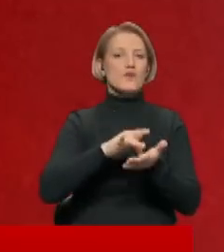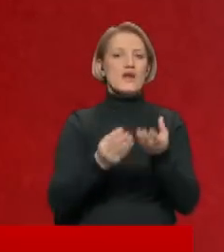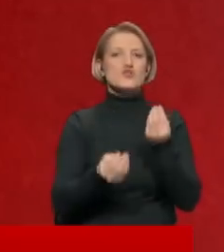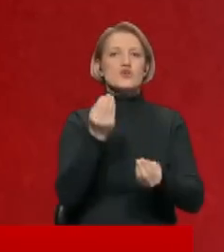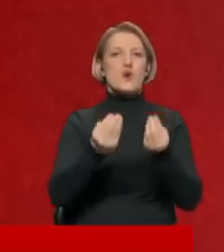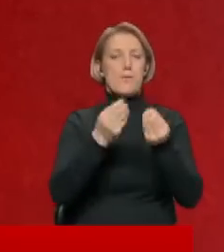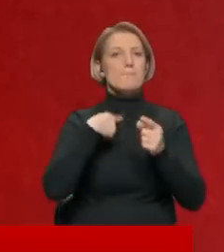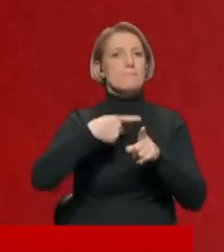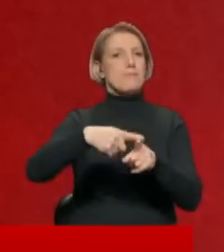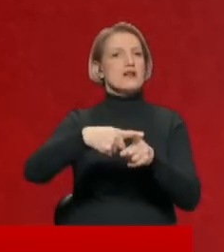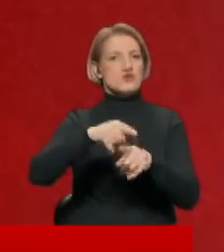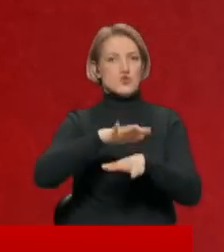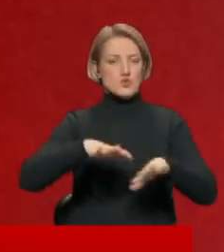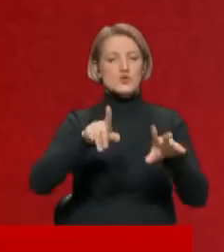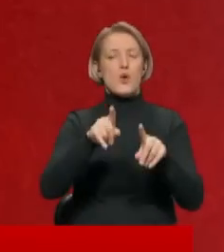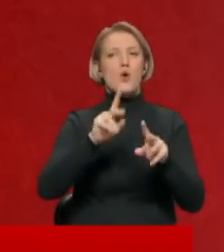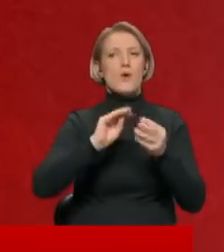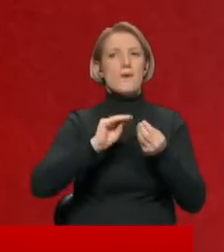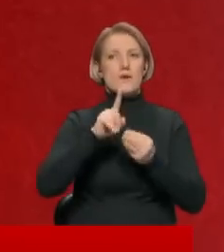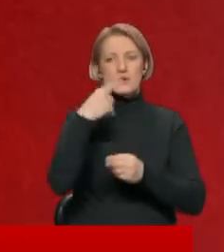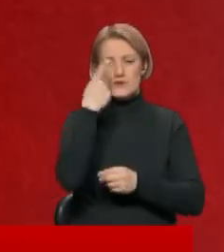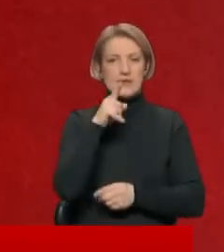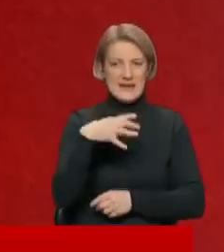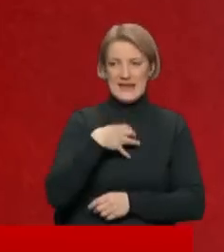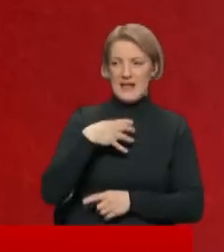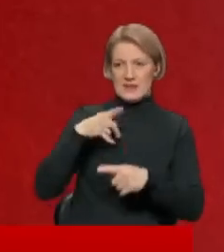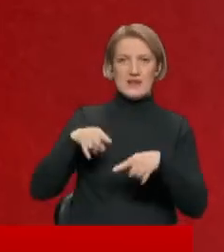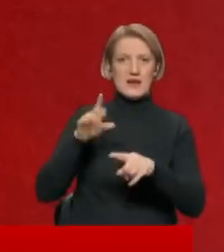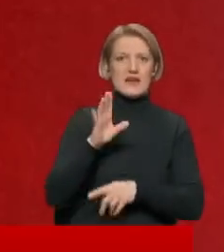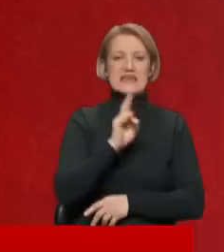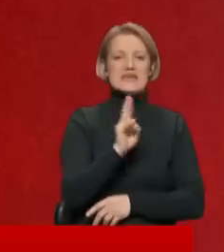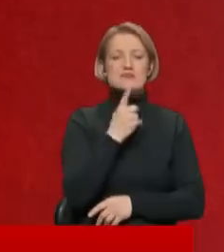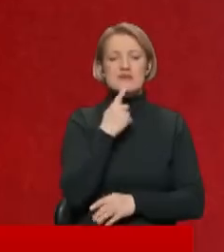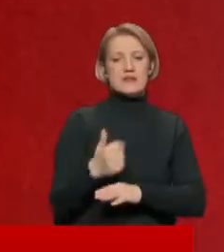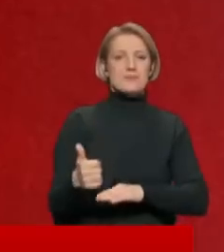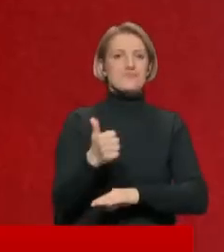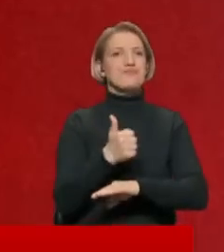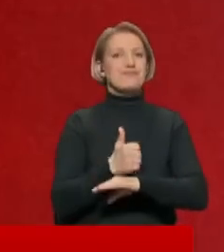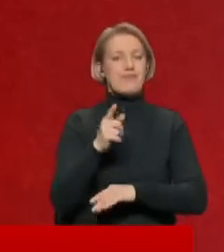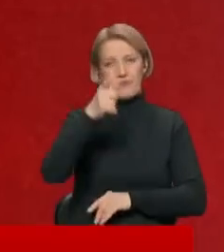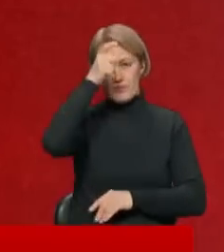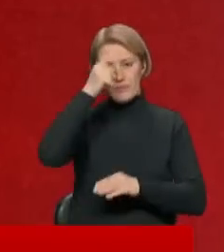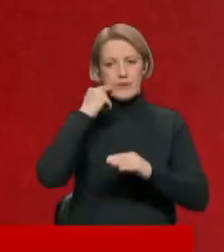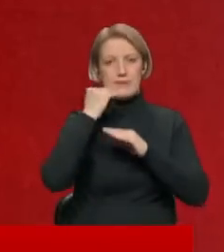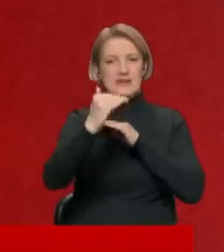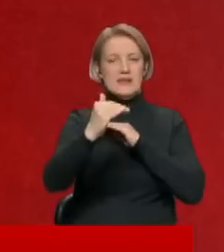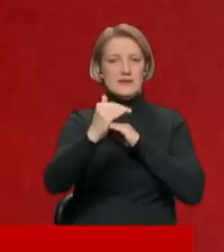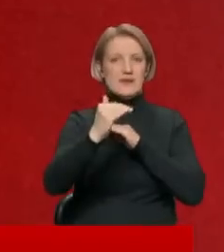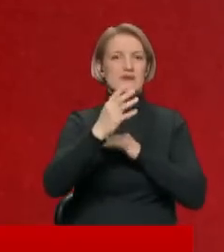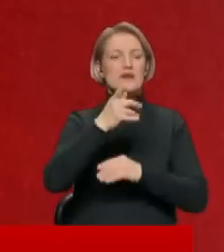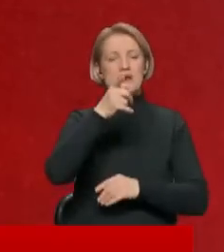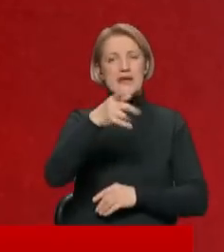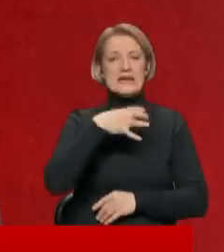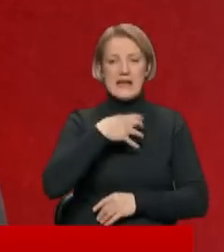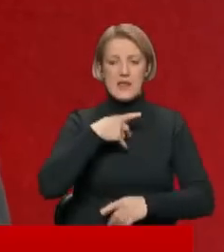paylaşıyoruz o açıdan kendilerini bu manada 20 yıldır iktidardalar Türk milleti kendilerine mazeret